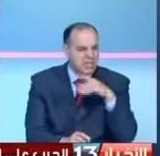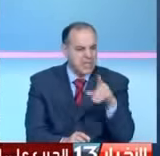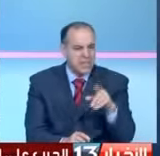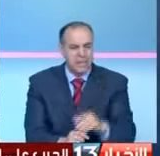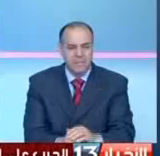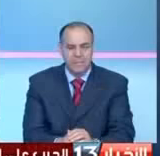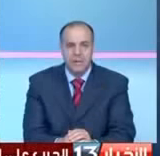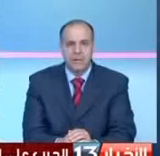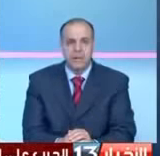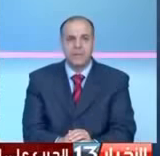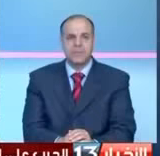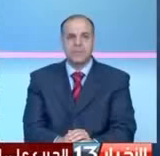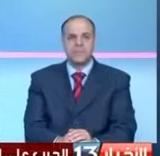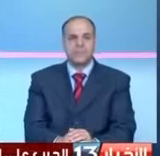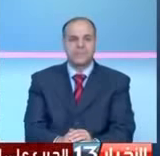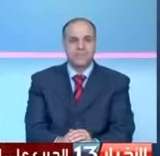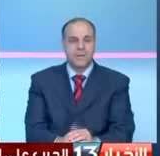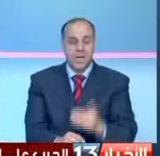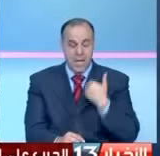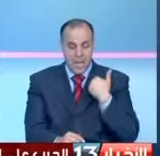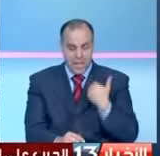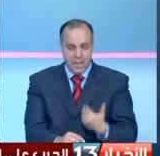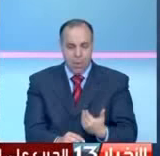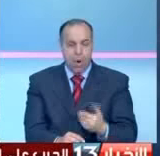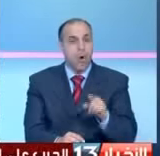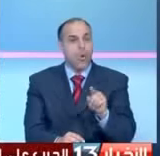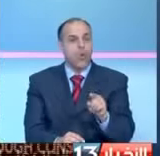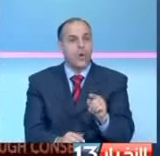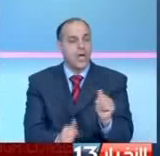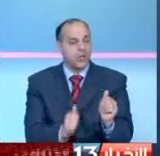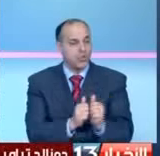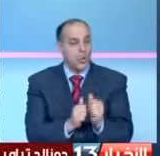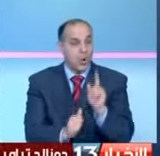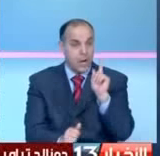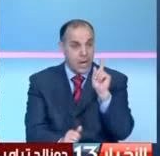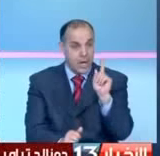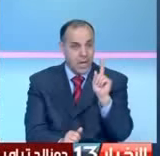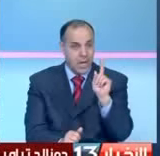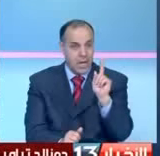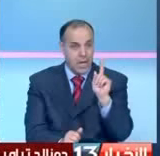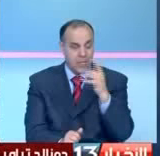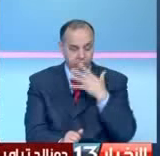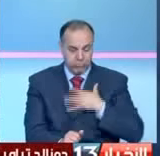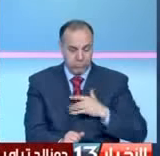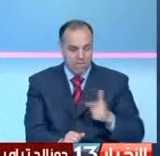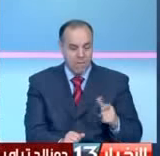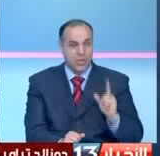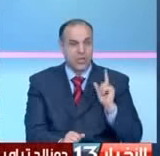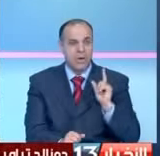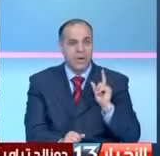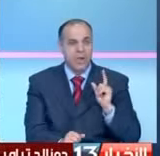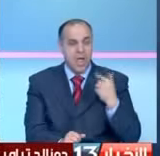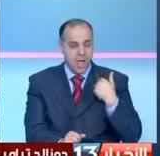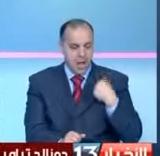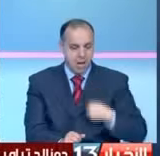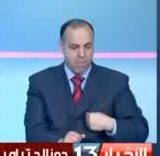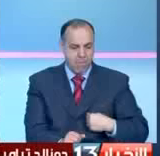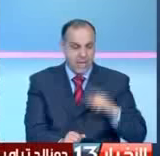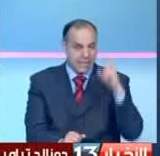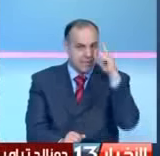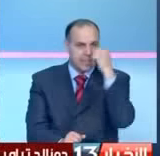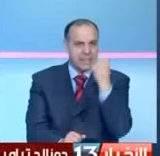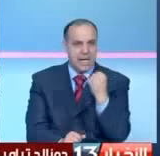والمستترة. لدينا الآن شر يبدو في الجوار ولكن بدون زي رسمي. موقفنا هو